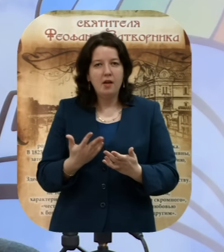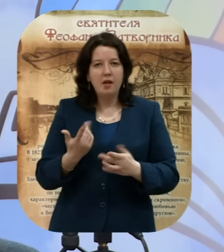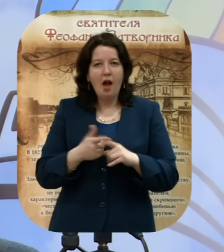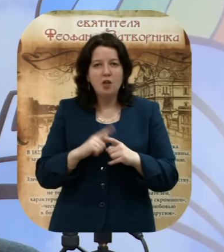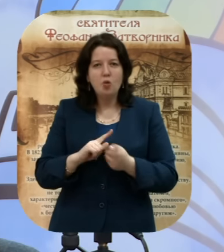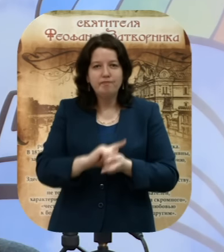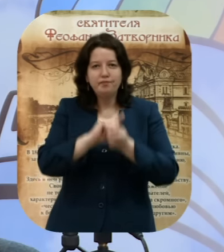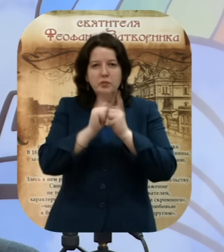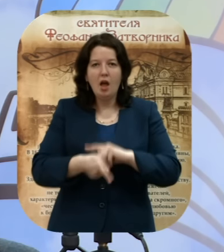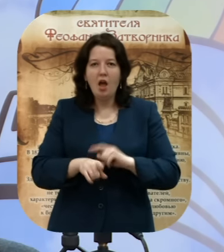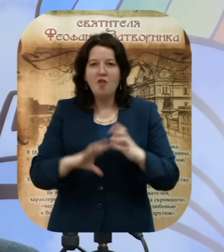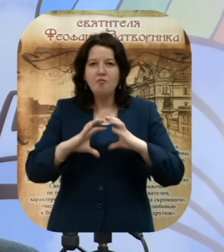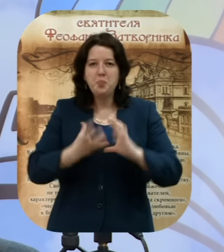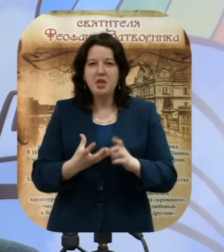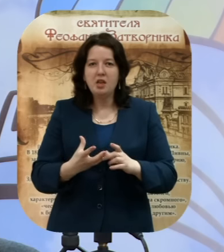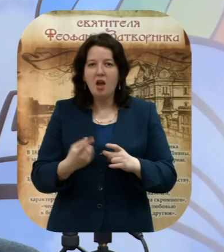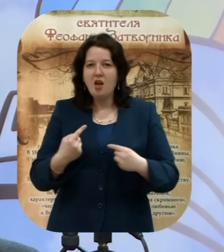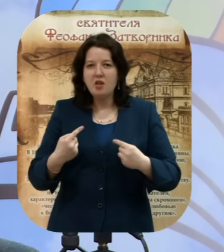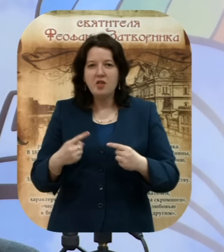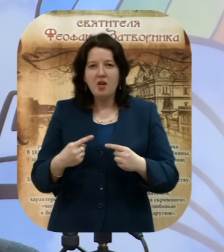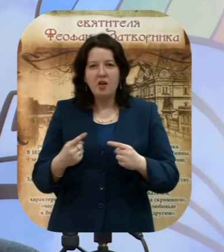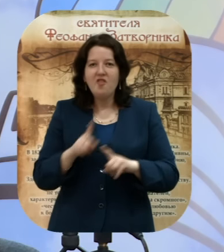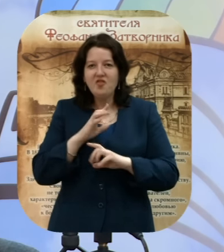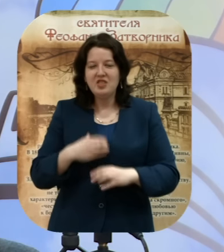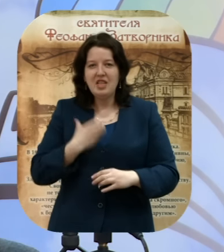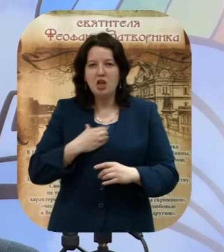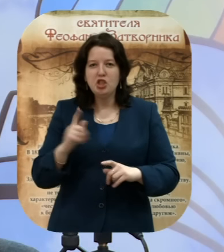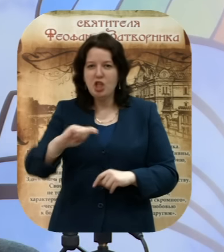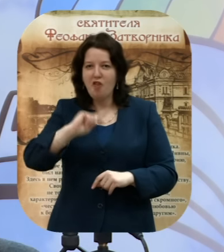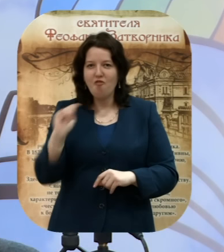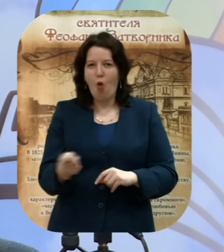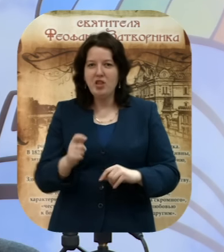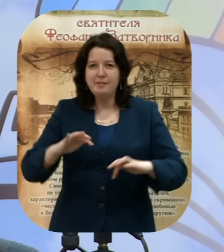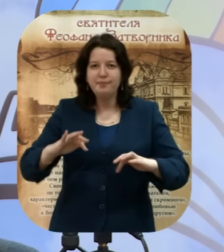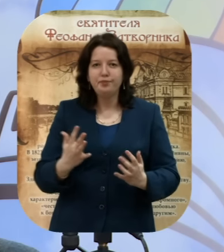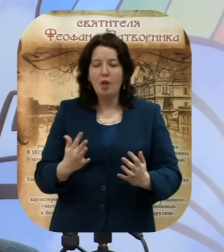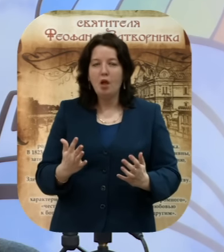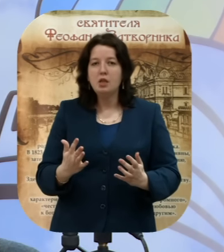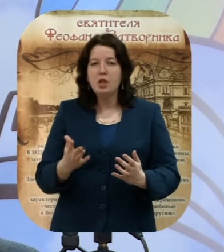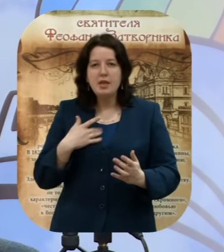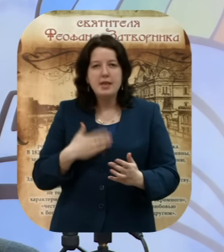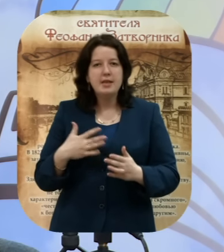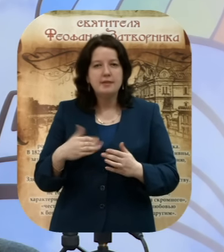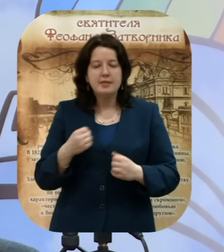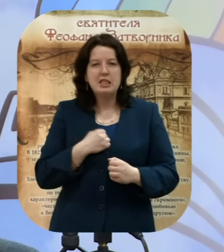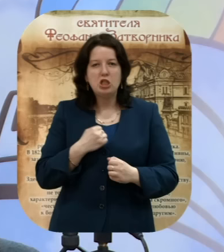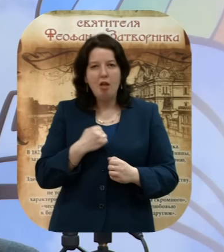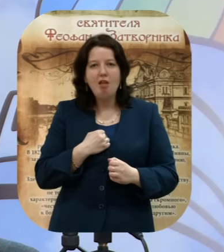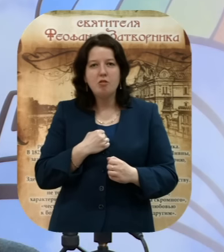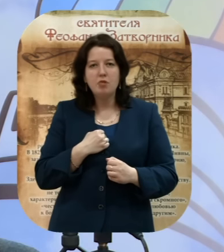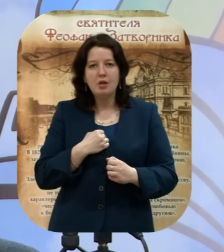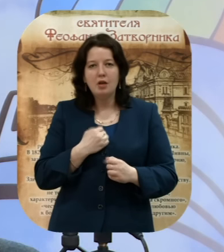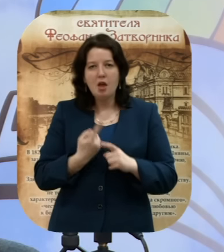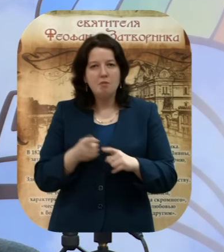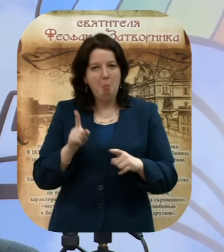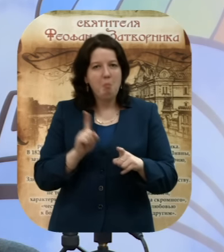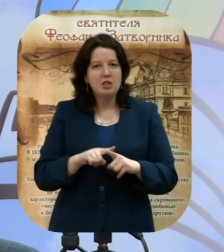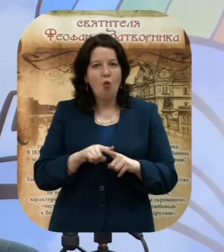ввергало мир неоднократно в страшные войны. И, к сожалению, поскольку с